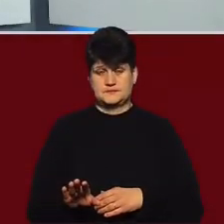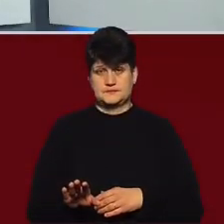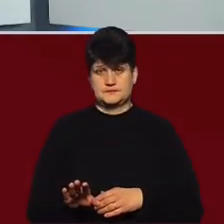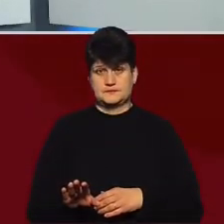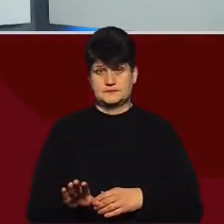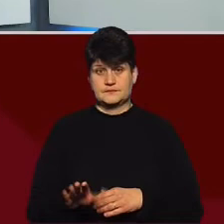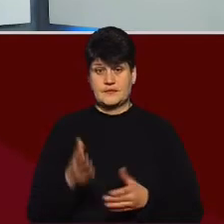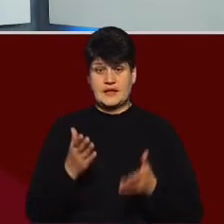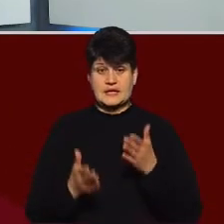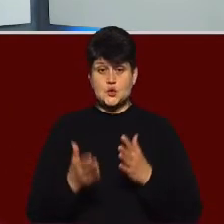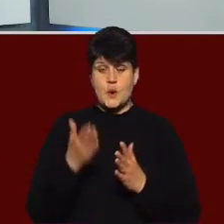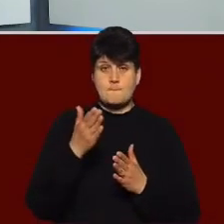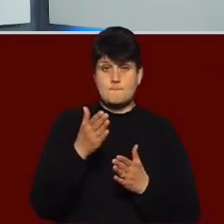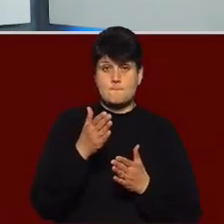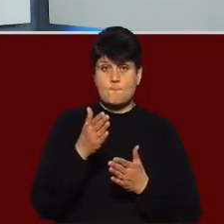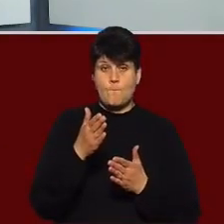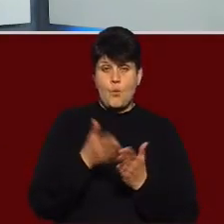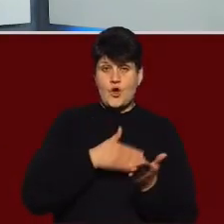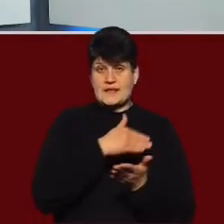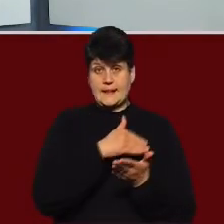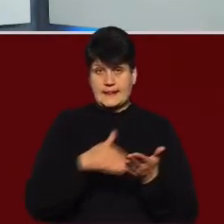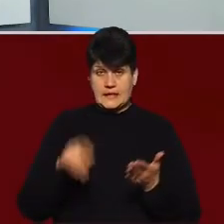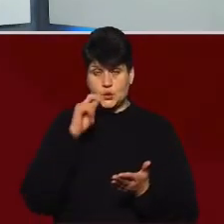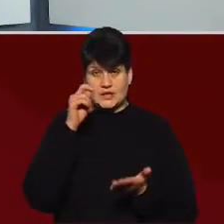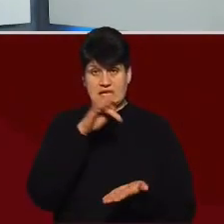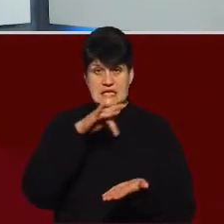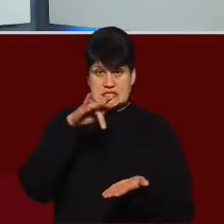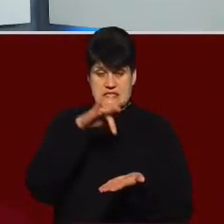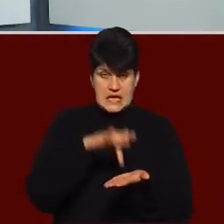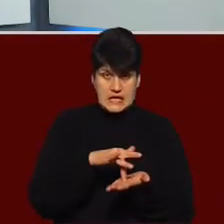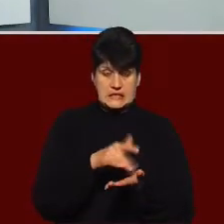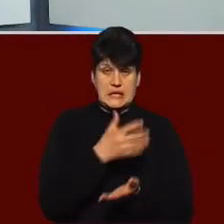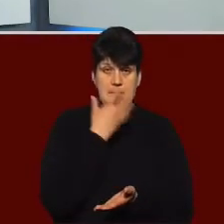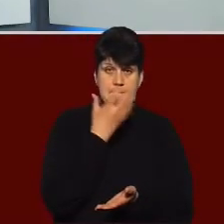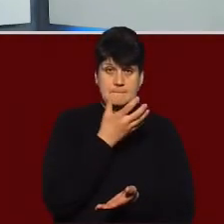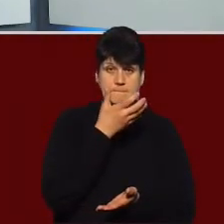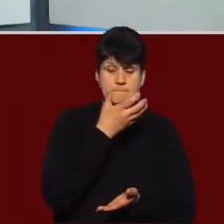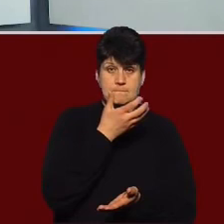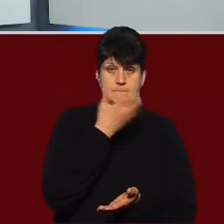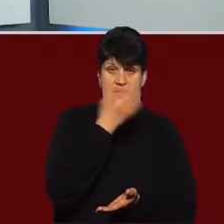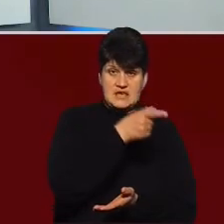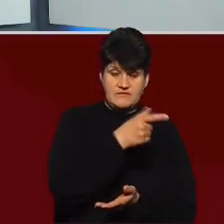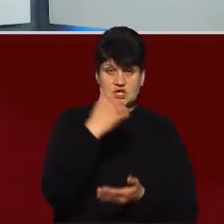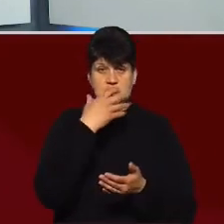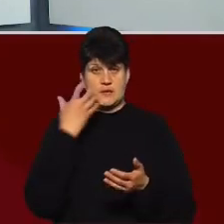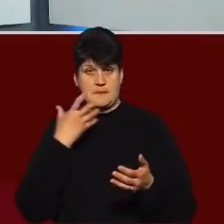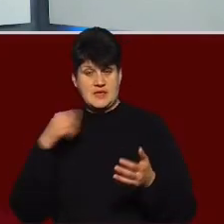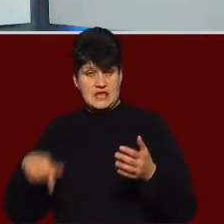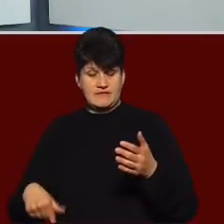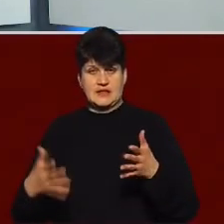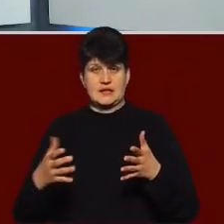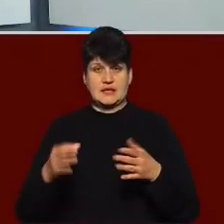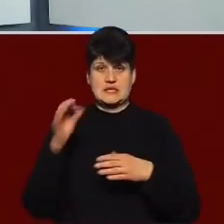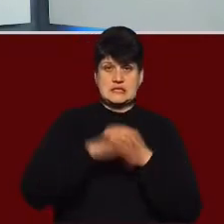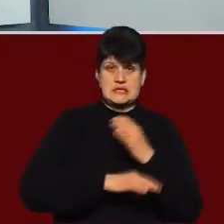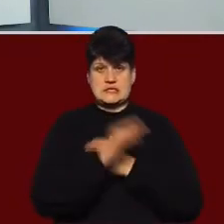Якщо поділити Україну на центр, північ, південь, схід і захід, тільки